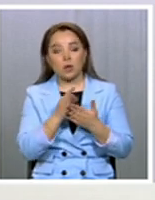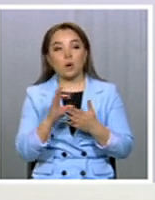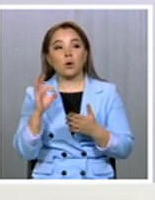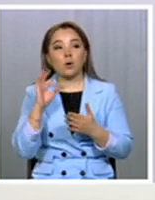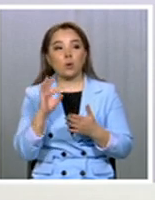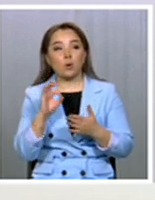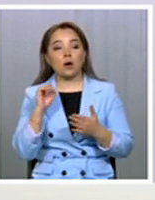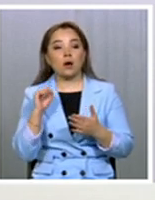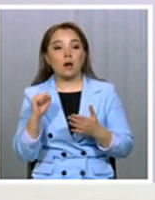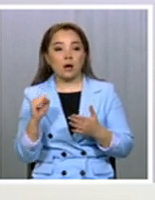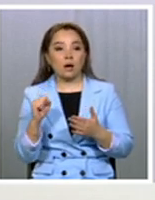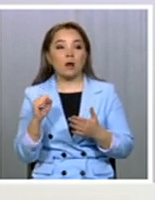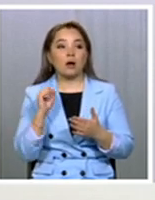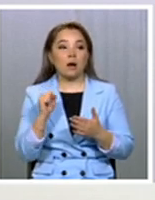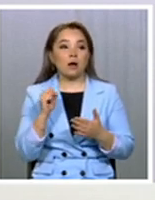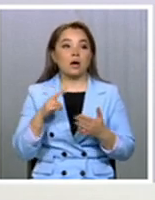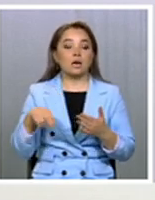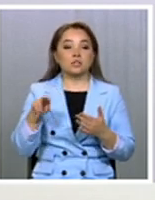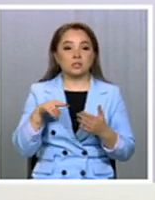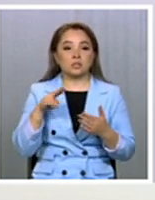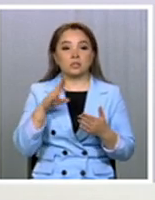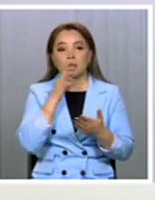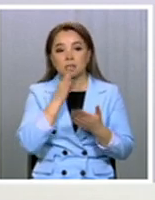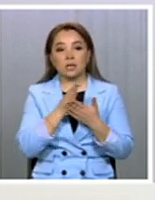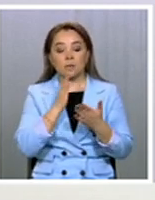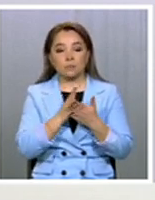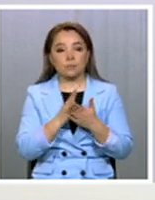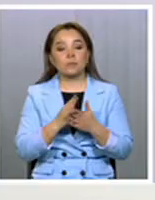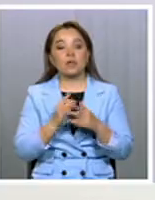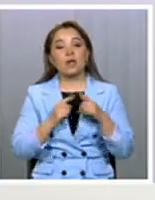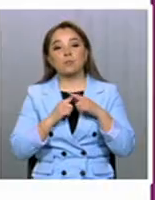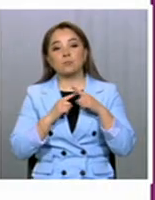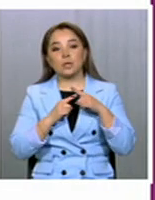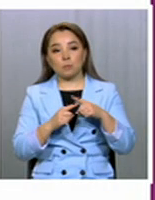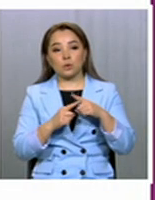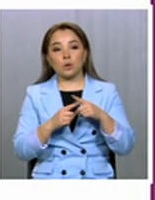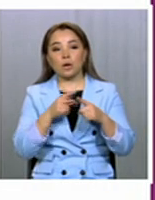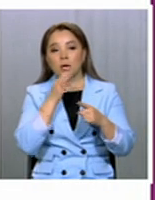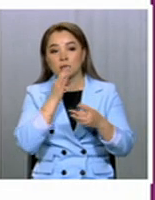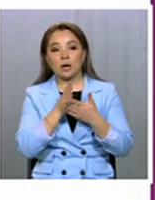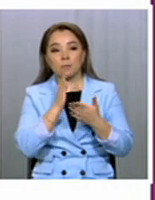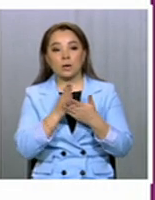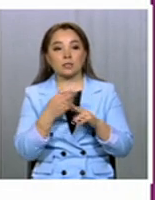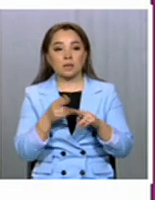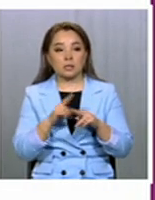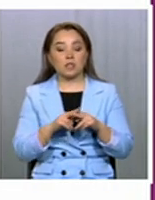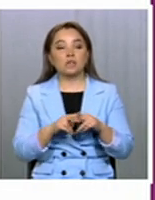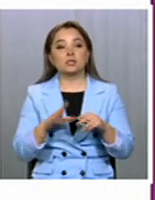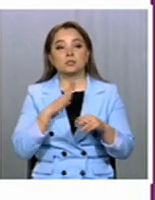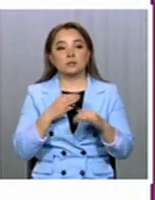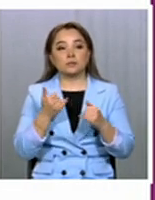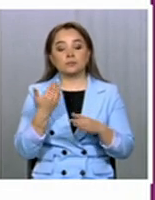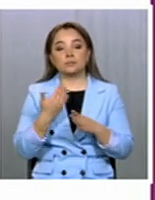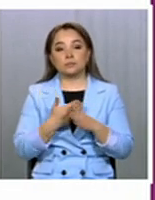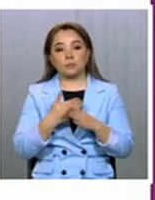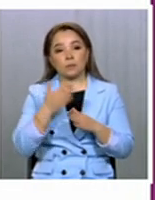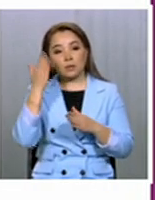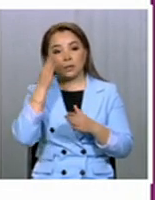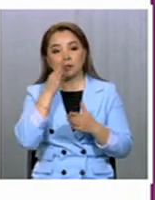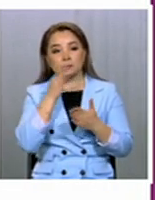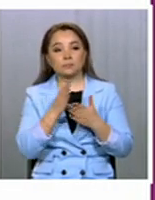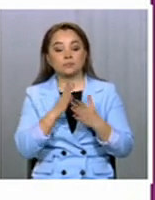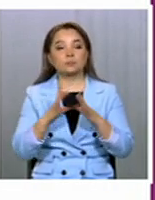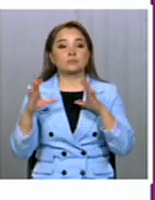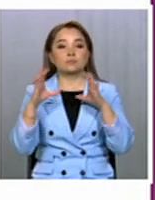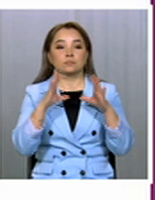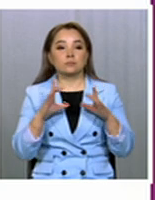аға АД жанама перпендикуляр болады. Келесі жанаманың қасиеті шеңберден